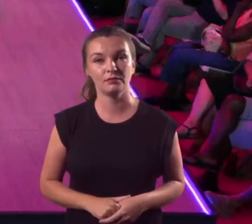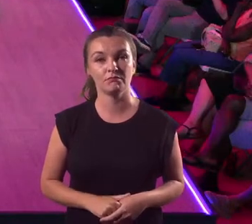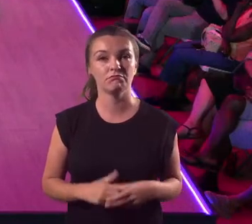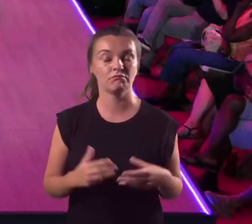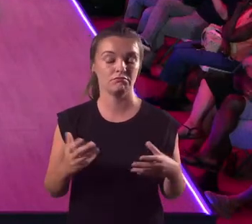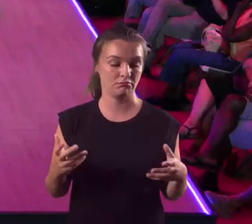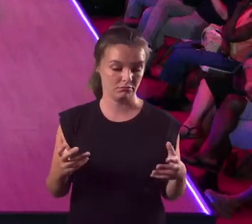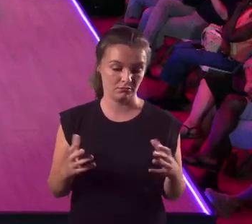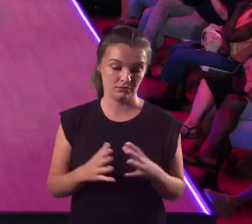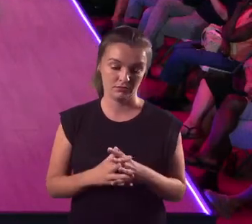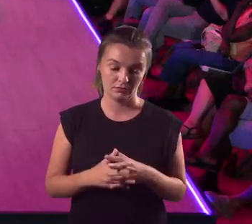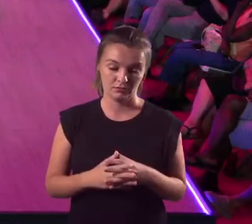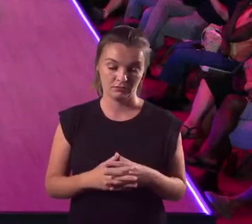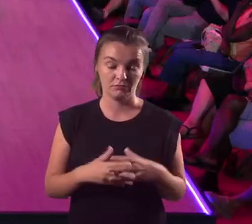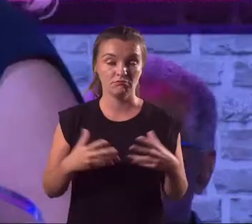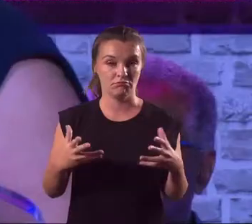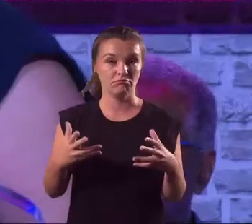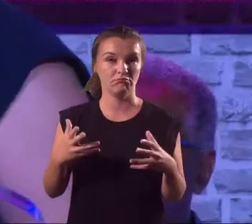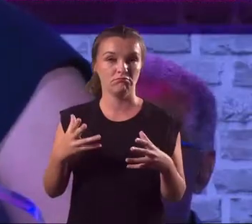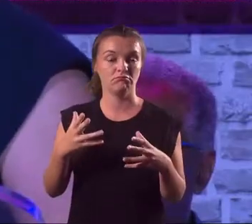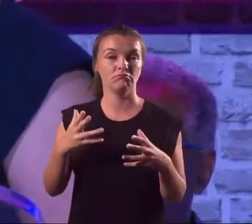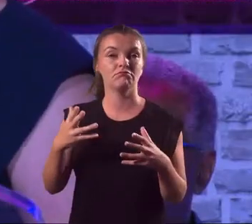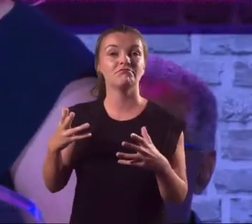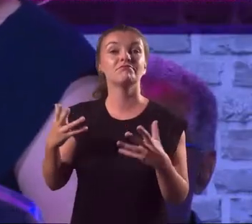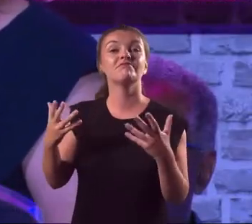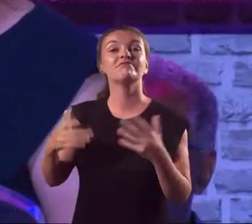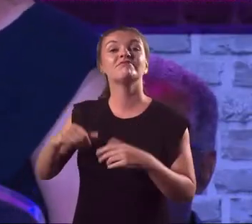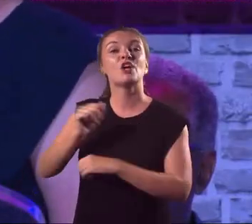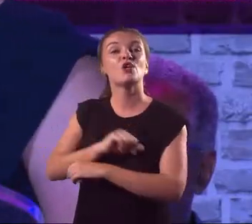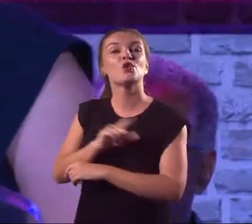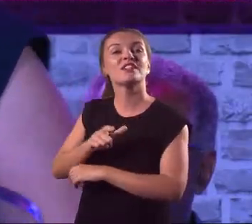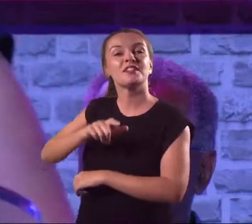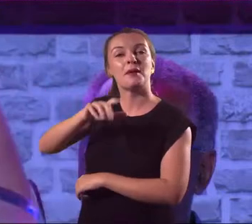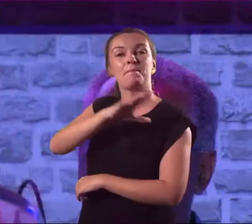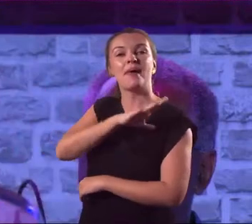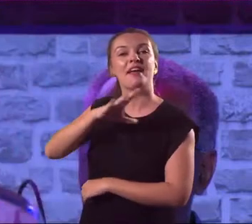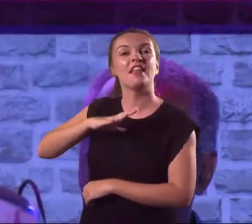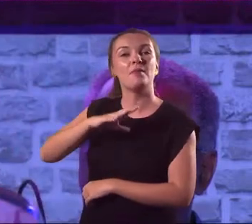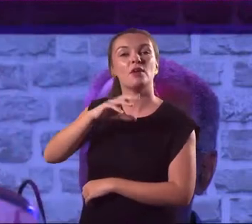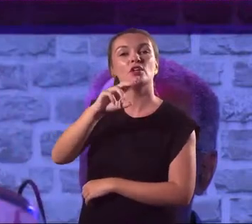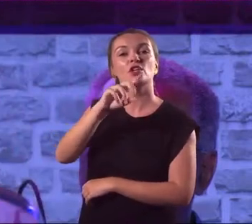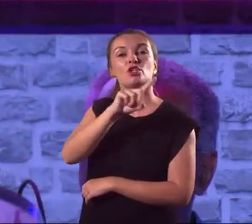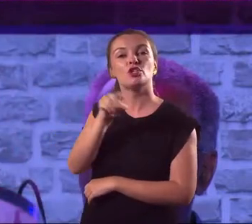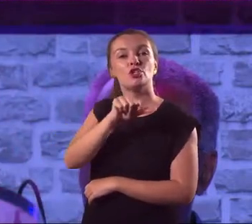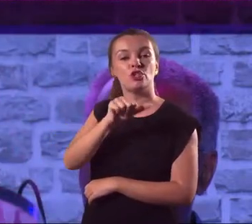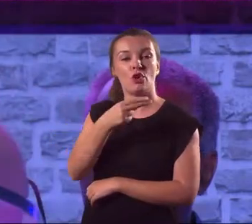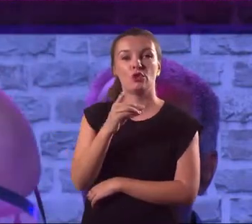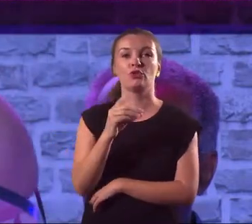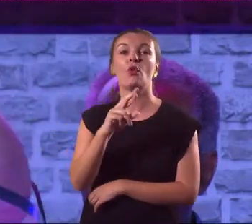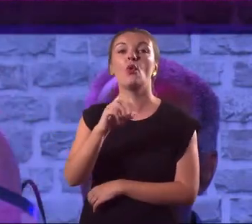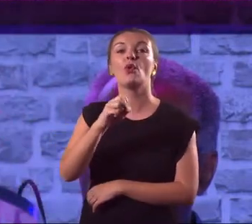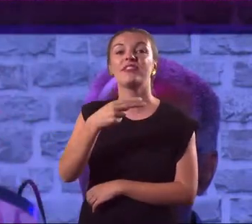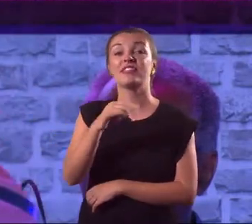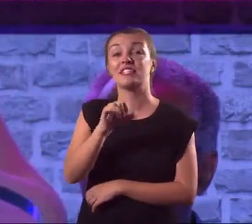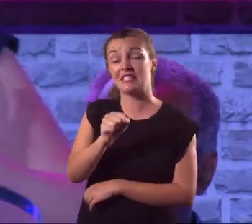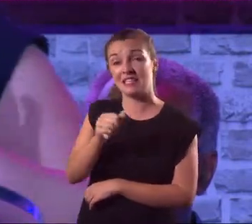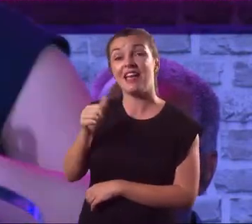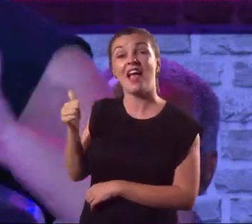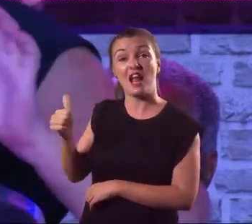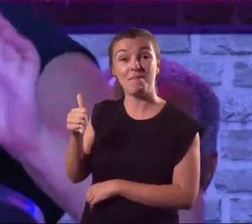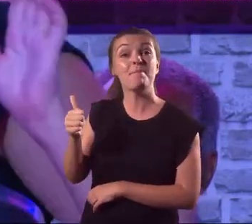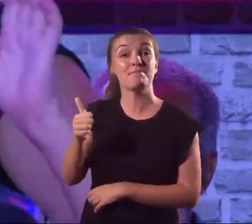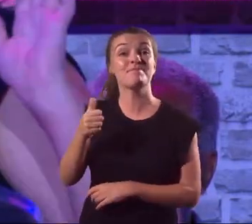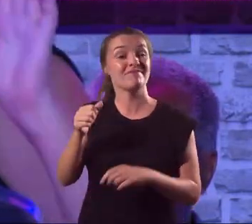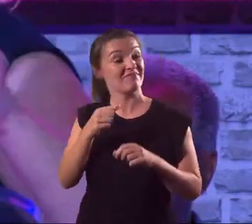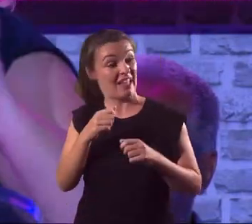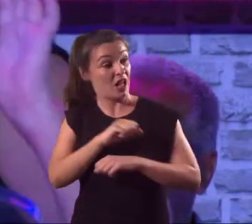J'en profite pour apporter tout mon soutien à la journaliste Barbara Olivier Zandronis, qui a été écartée de son média